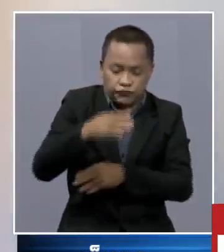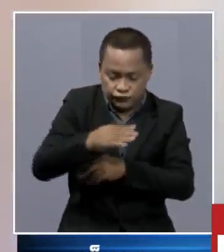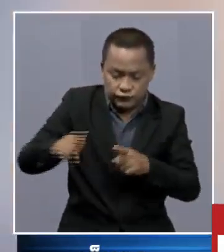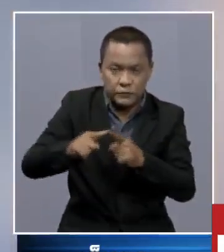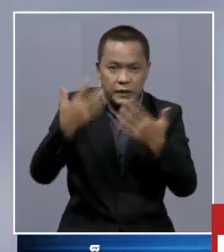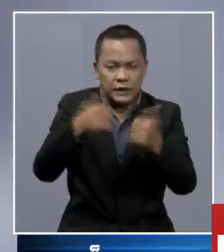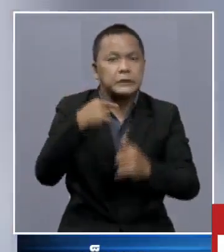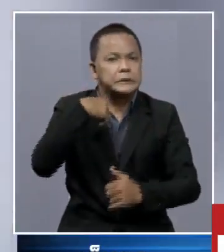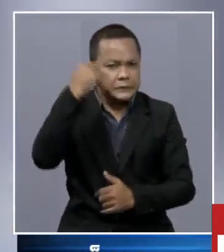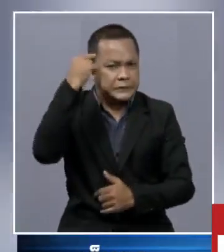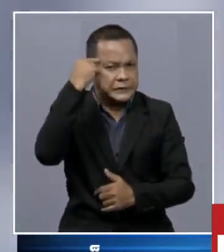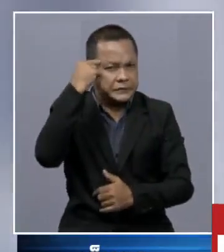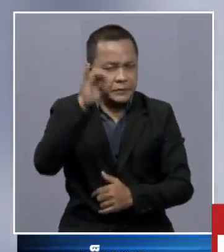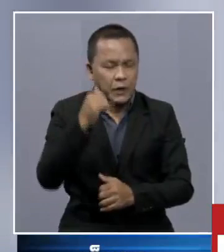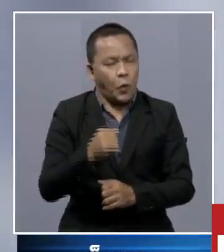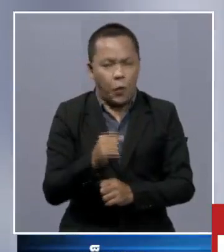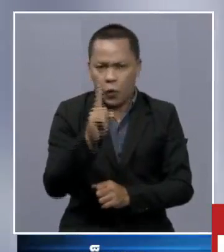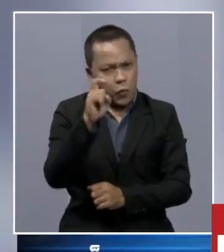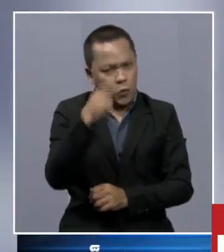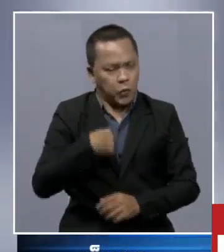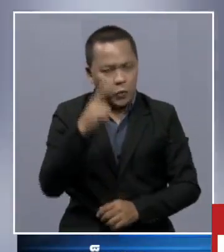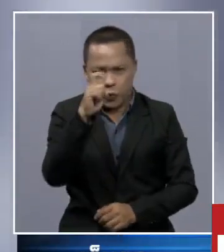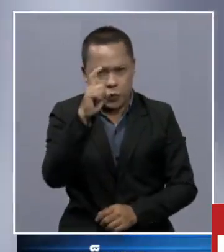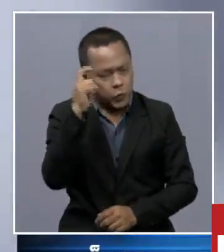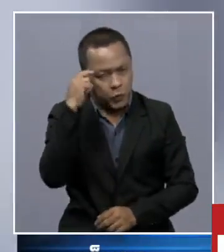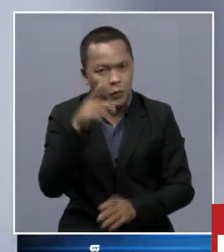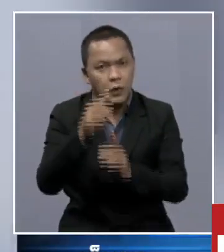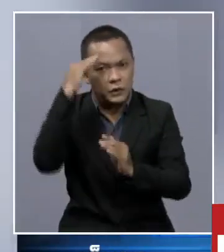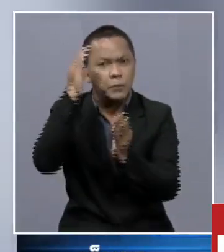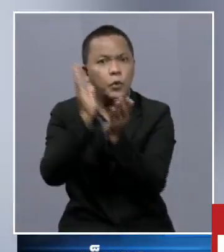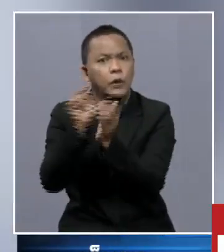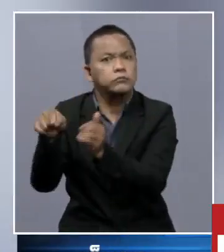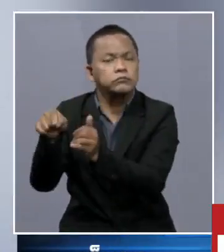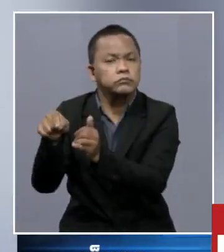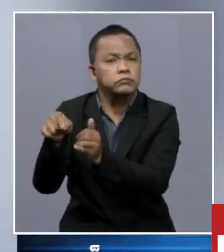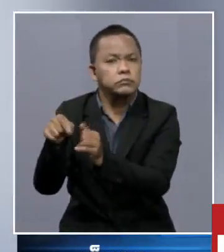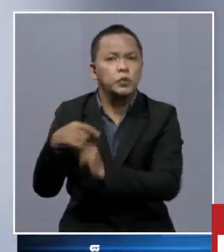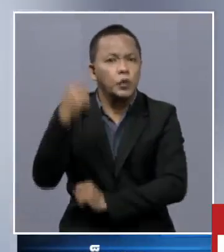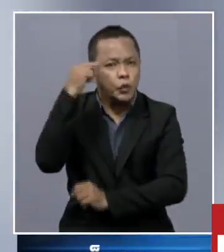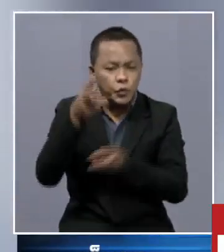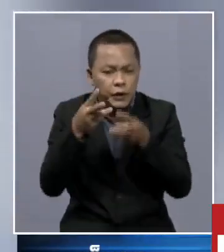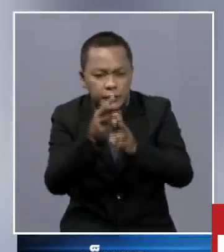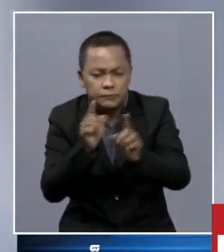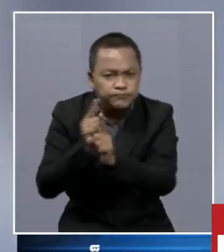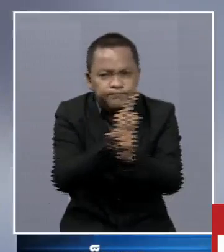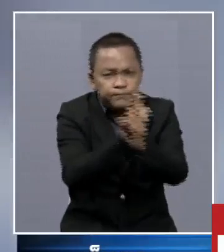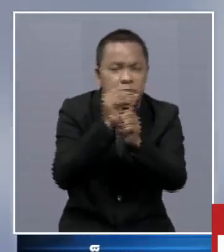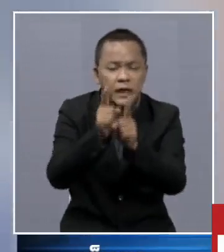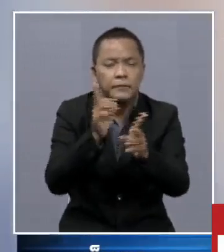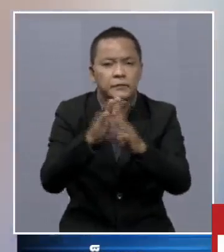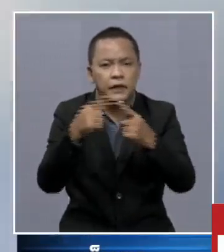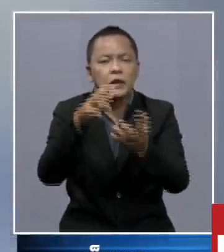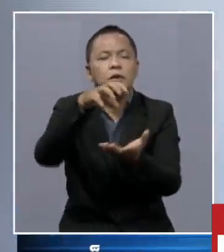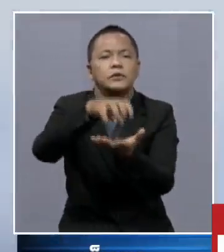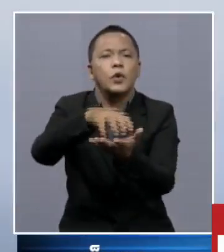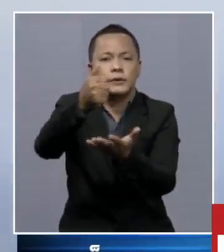กตอนนั้เขาคดเลยวาโ๊ classical่รอดแแน่แเพราะ when he may from aู้ยุทวิธีเป็อย่ดีแแน่แต่สุทาย